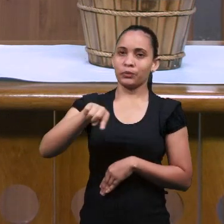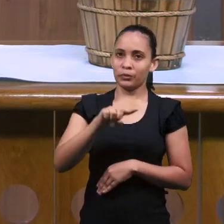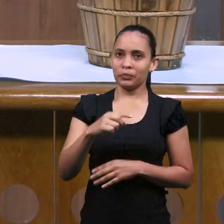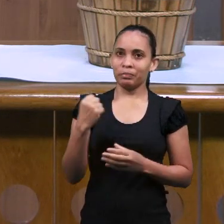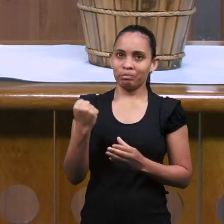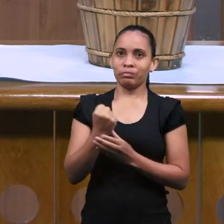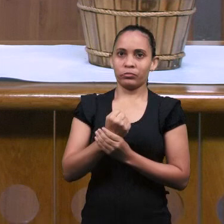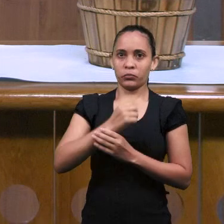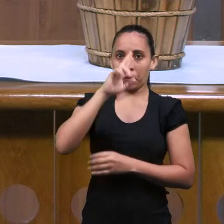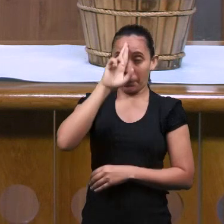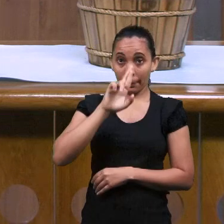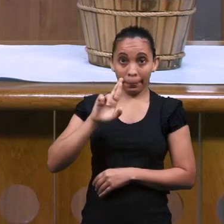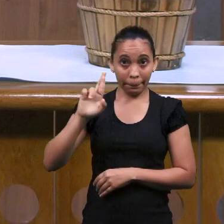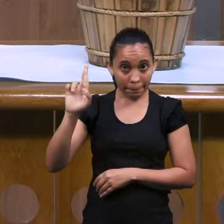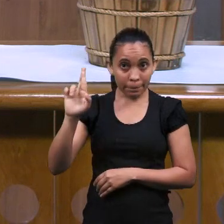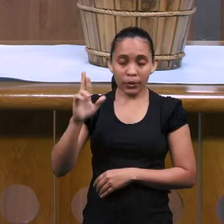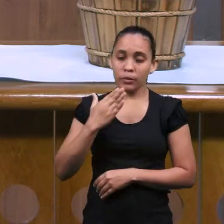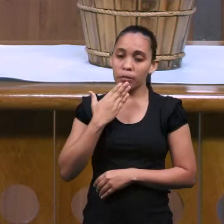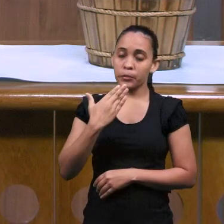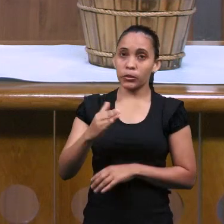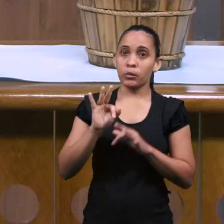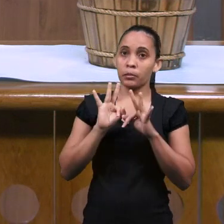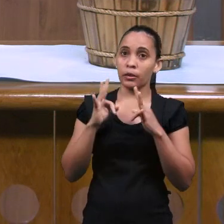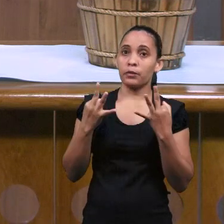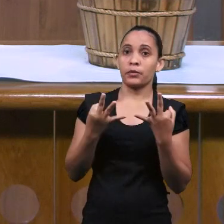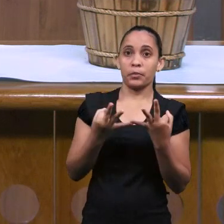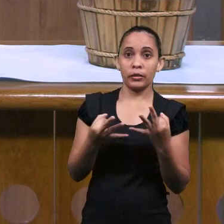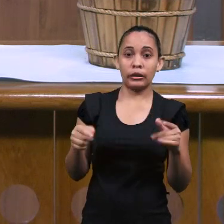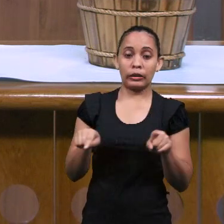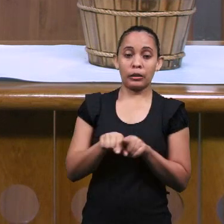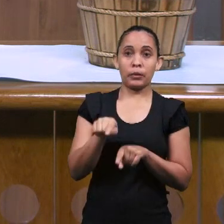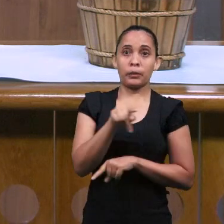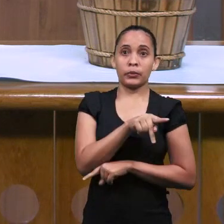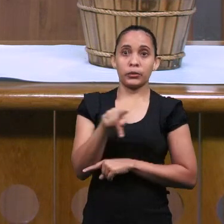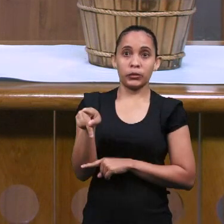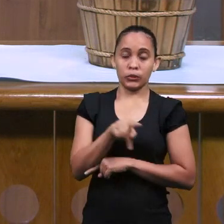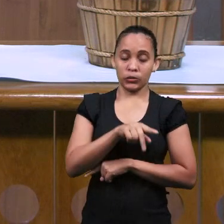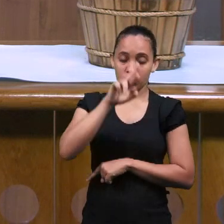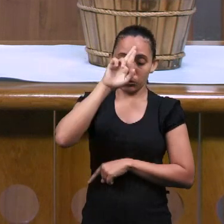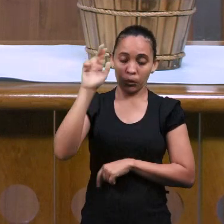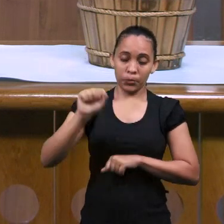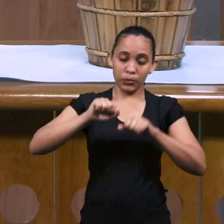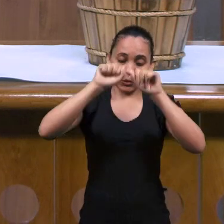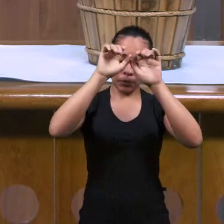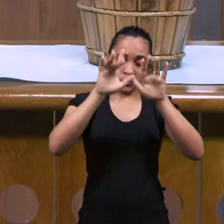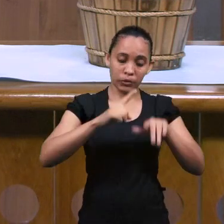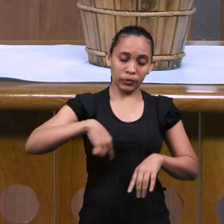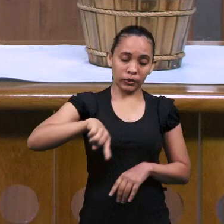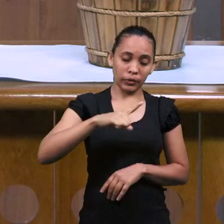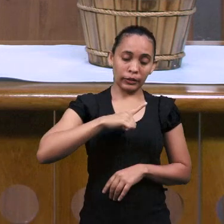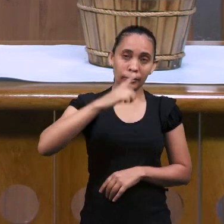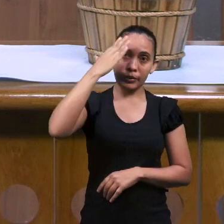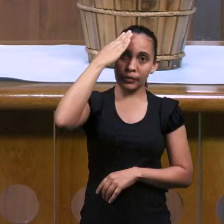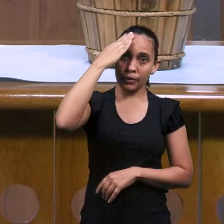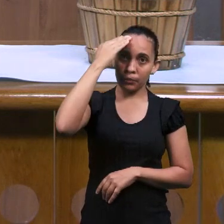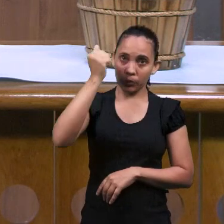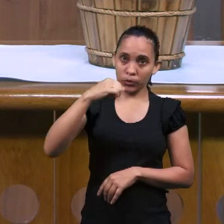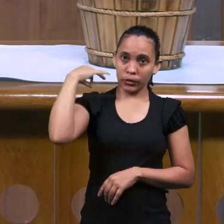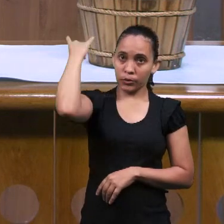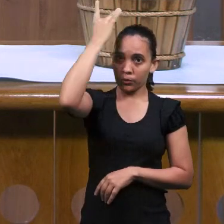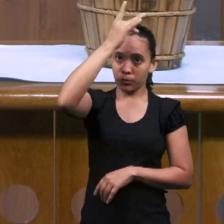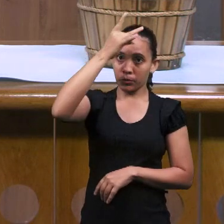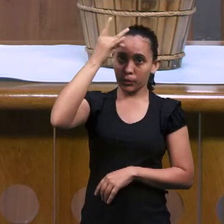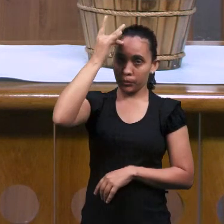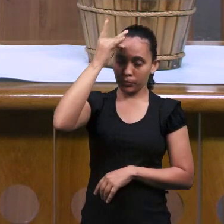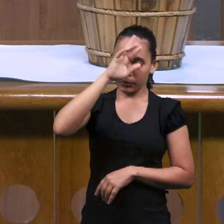en toi. Nous demandons encore pour les parents, les professeurs, qu'il y ait aussi une ressource et la sagesse de ton